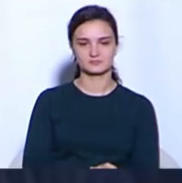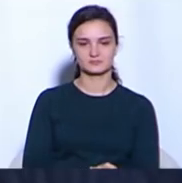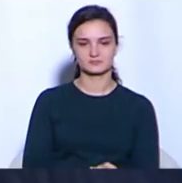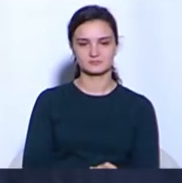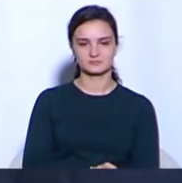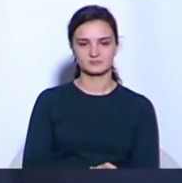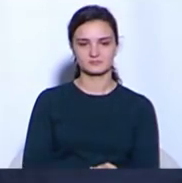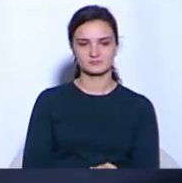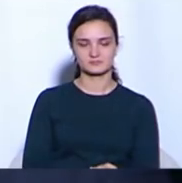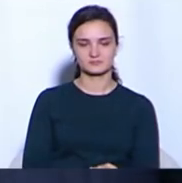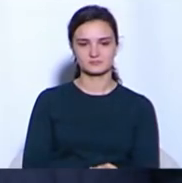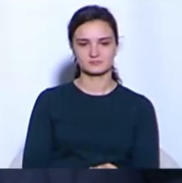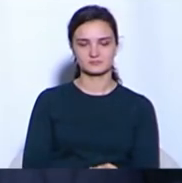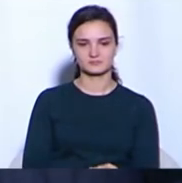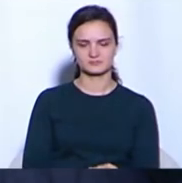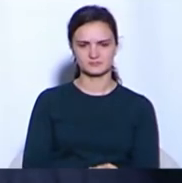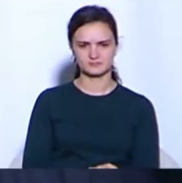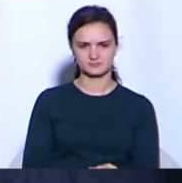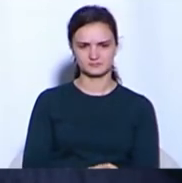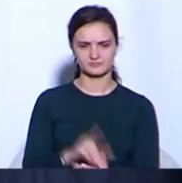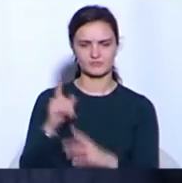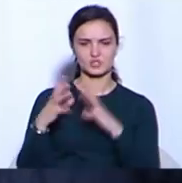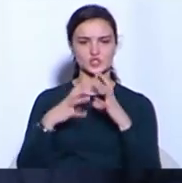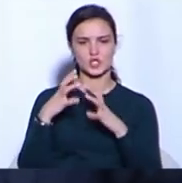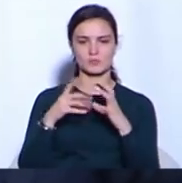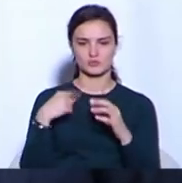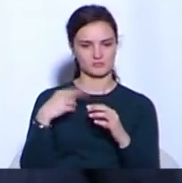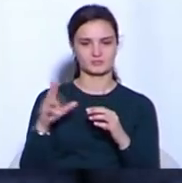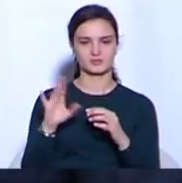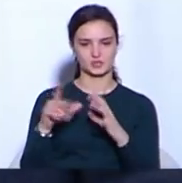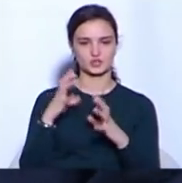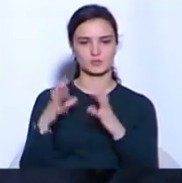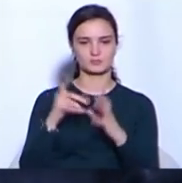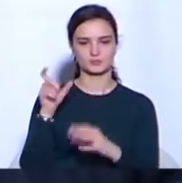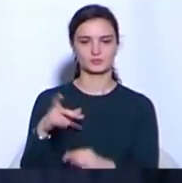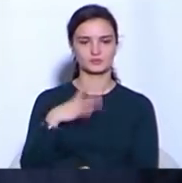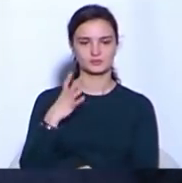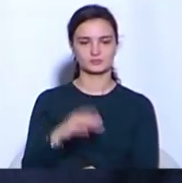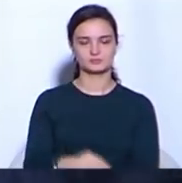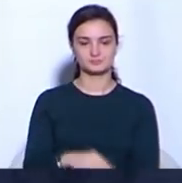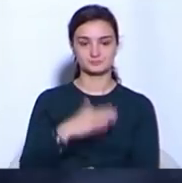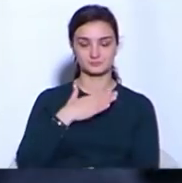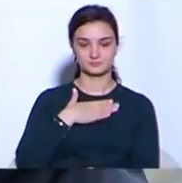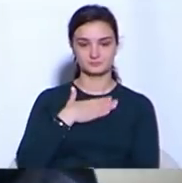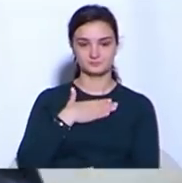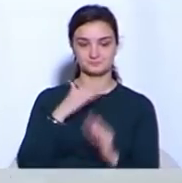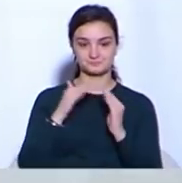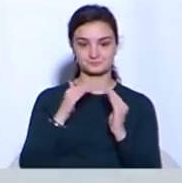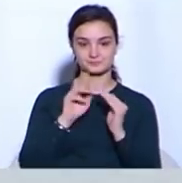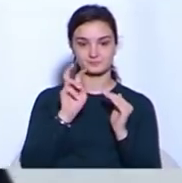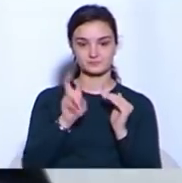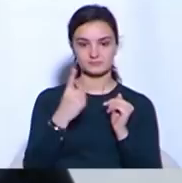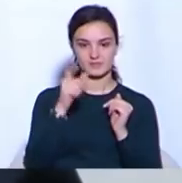დიდი ბოქსიონი, ჩემპიონი, ჩემს ავტიარი დიდი. ჩემს ახლდა რომ მოვდივარ,